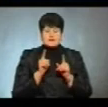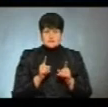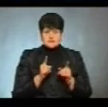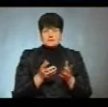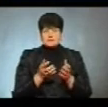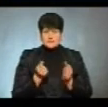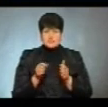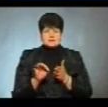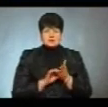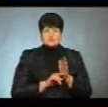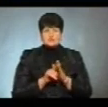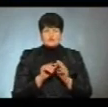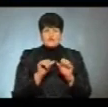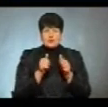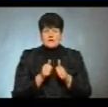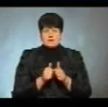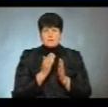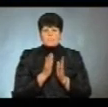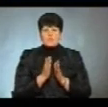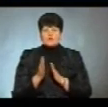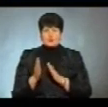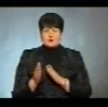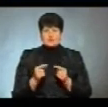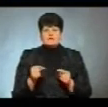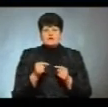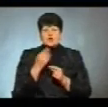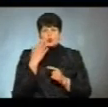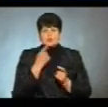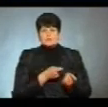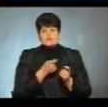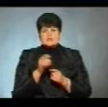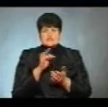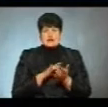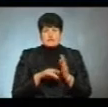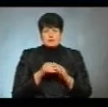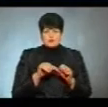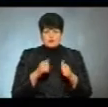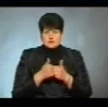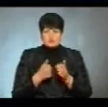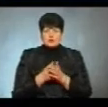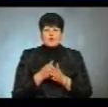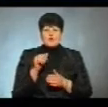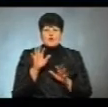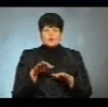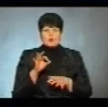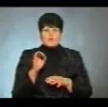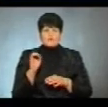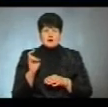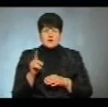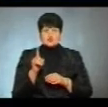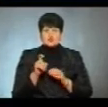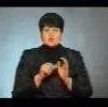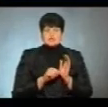надійде, розпочнуть формувати протокол і визначать, коли його повезуть до Центральної виборчої комісії. До голови ОВК номер 166